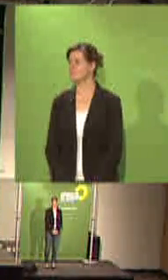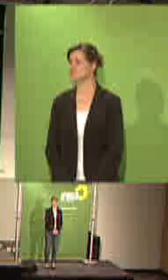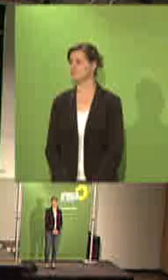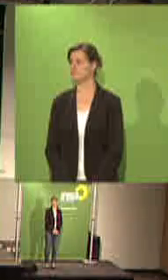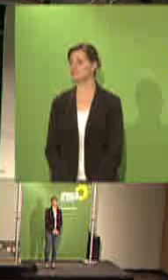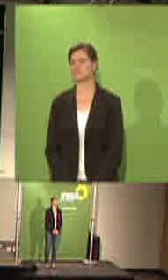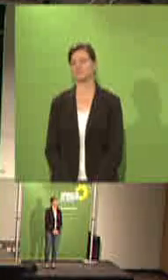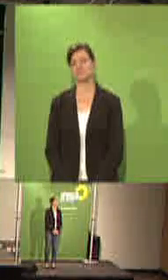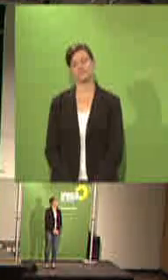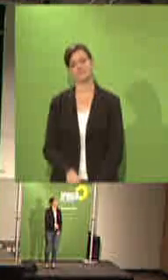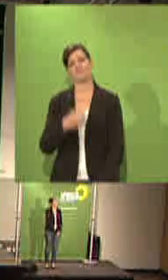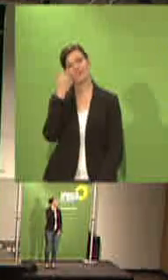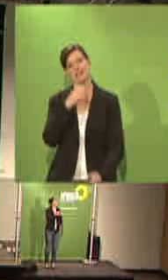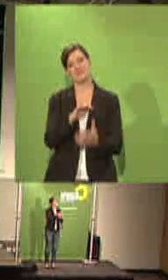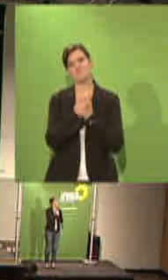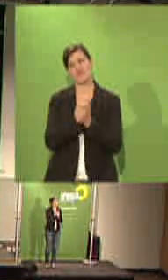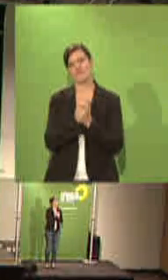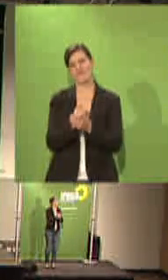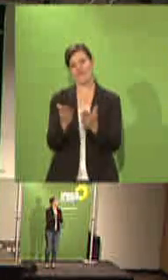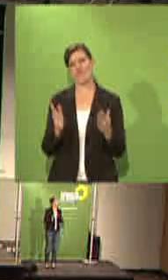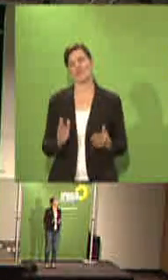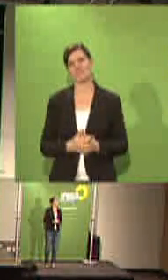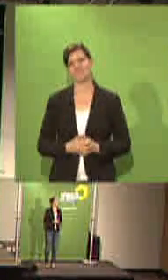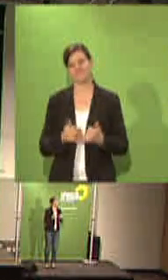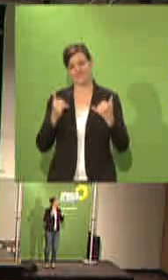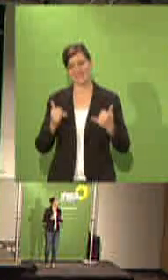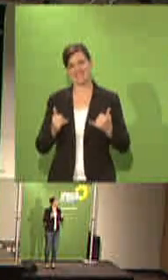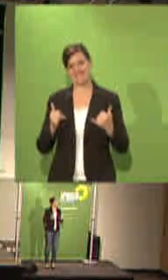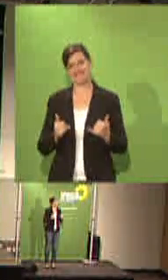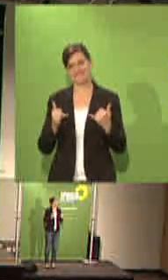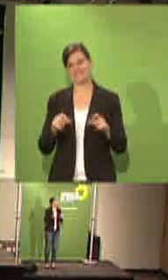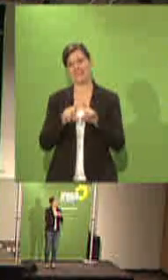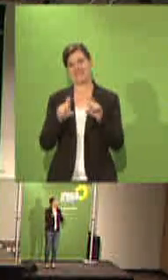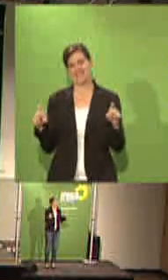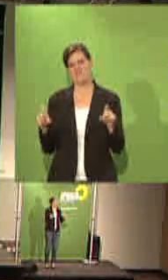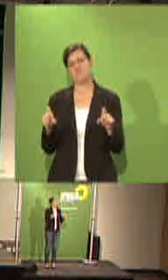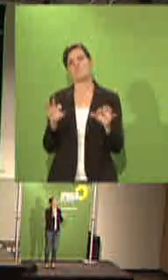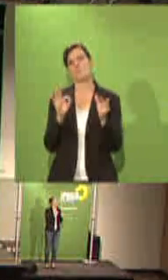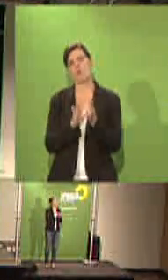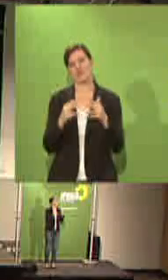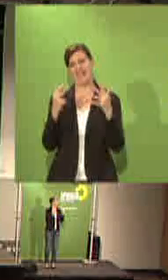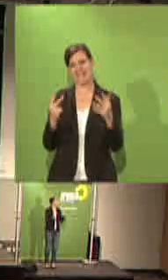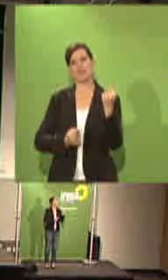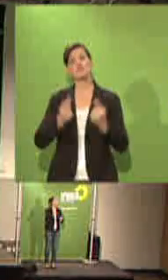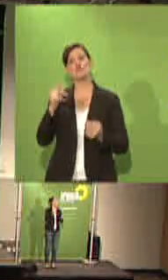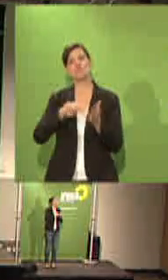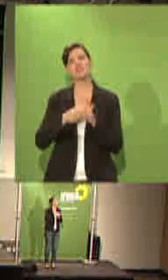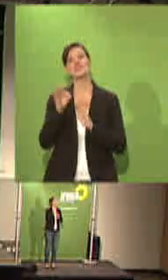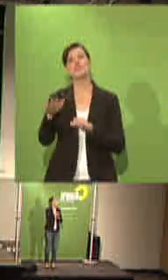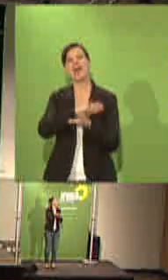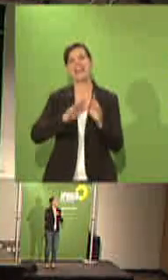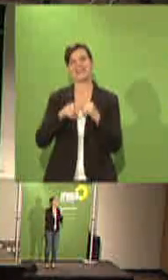Ja, liebe Freundinnen und Freunde, wir kommen also nun zum Tagesordnungspunkt 8, grüne Politik für die ländlichen Räume